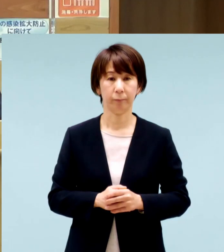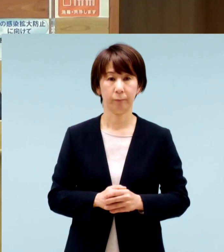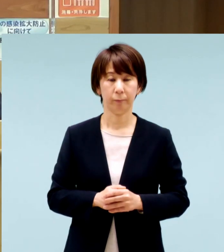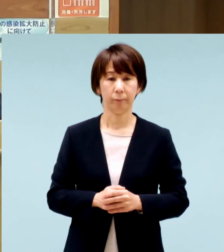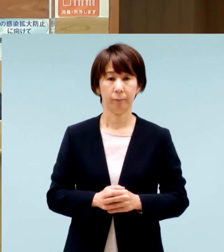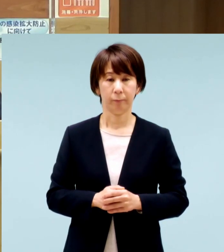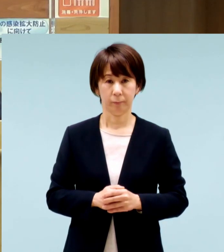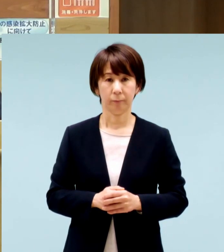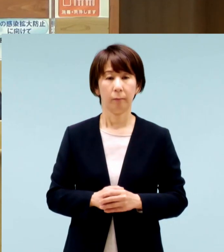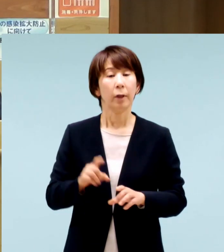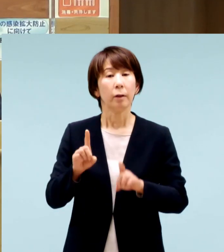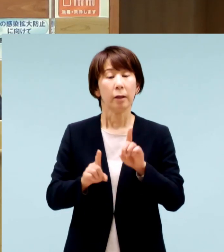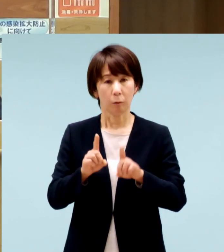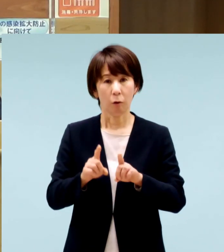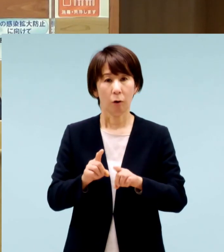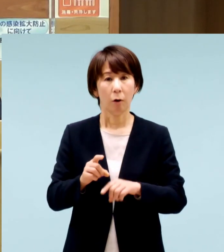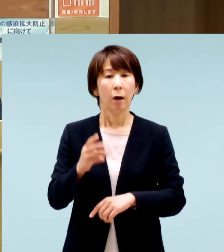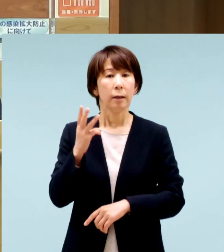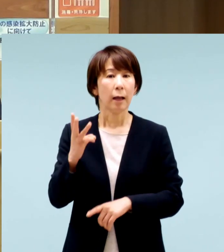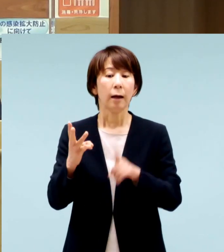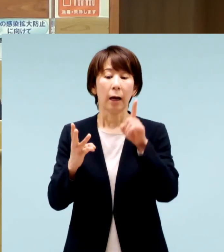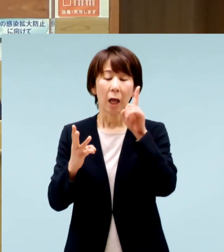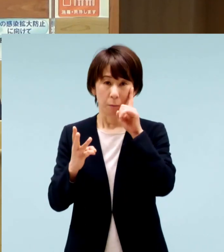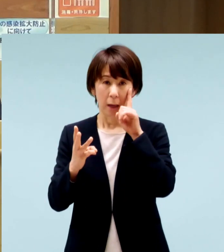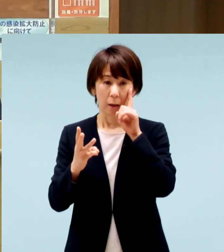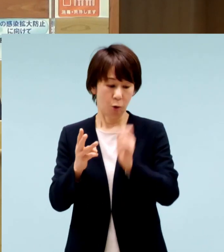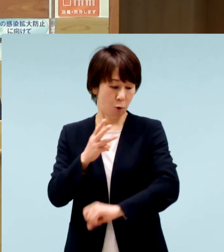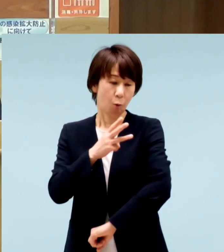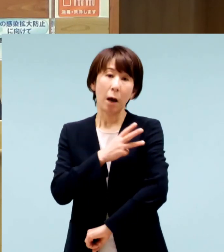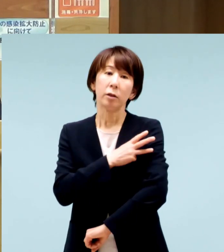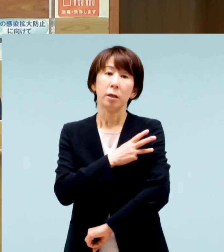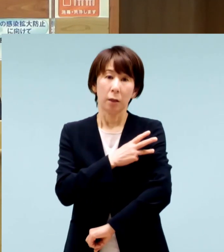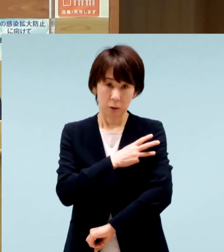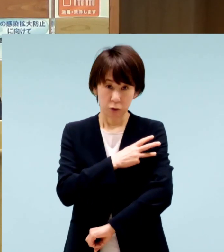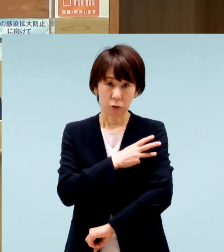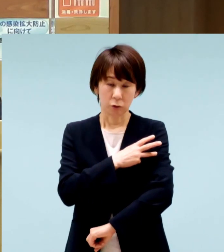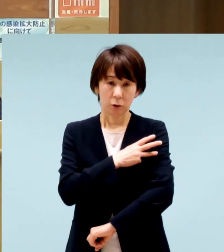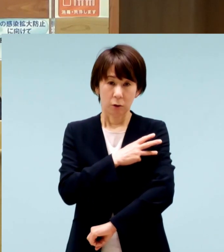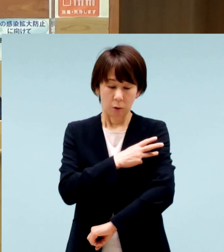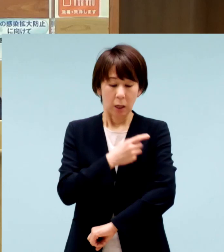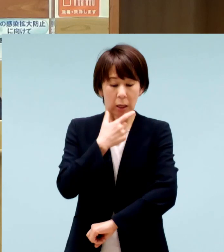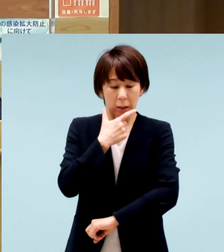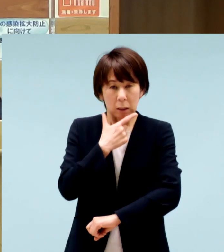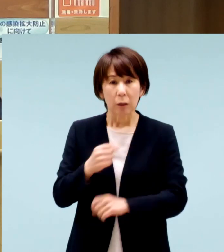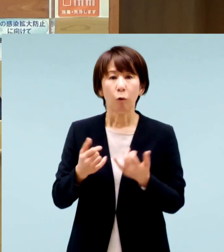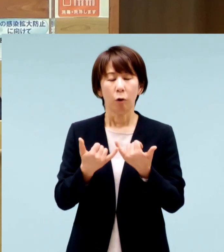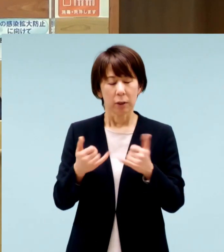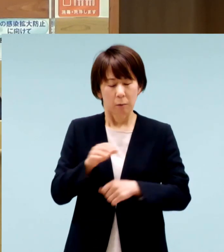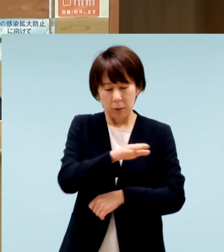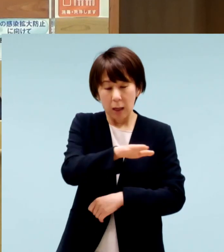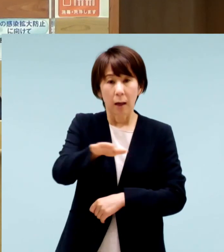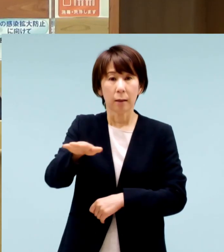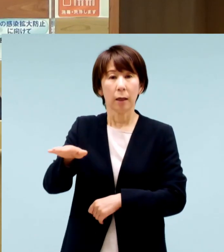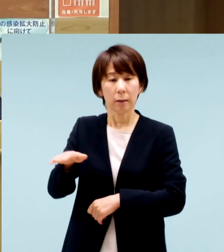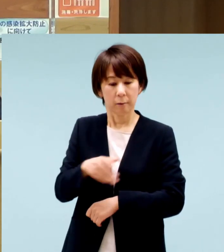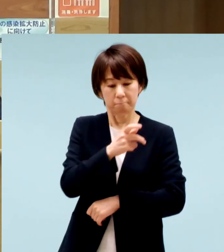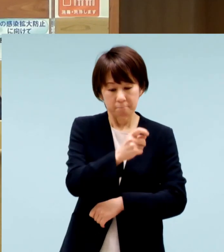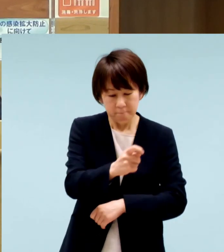目の接種、まあ、これをしっかり皆さんに希望する方接種していただけるように